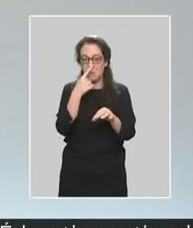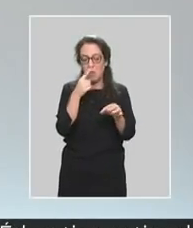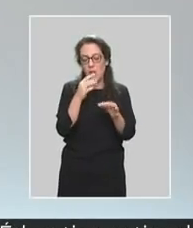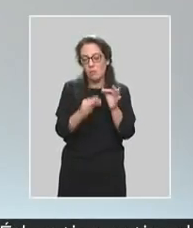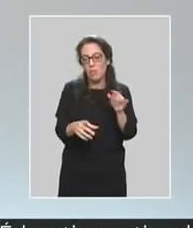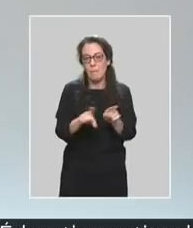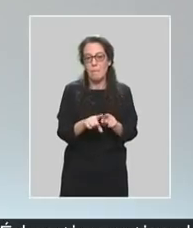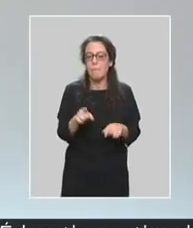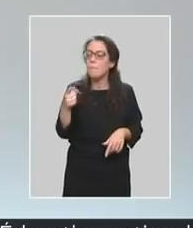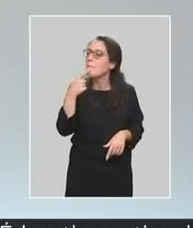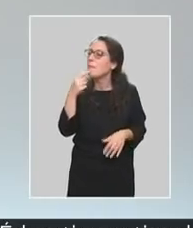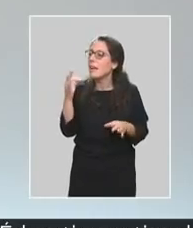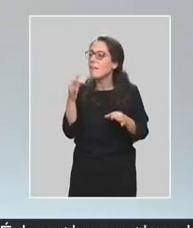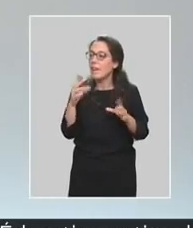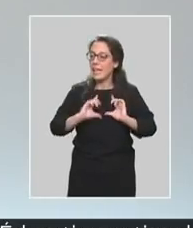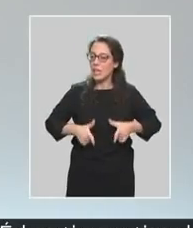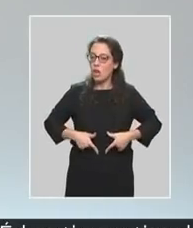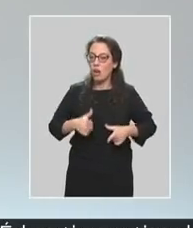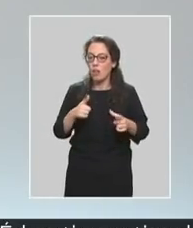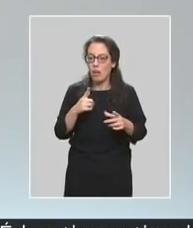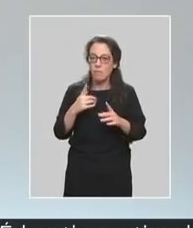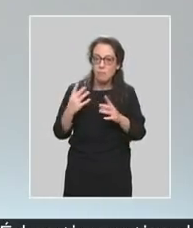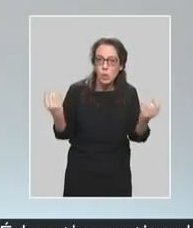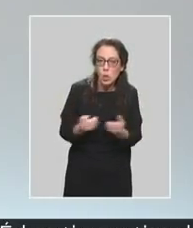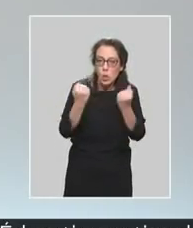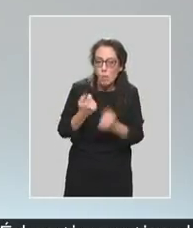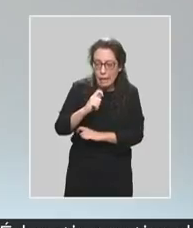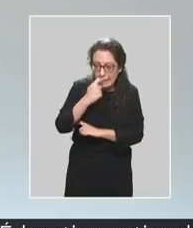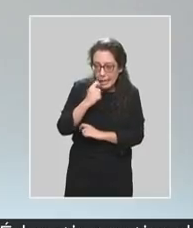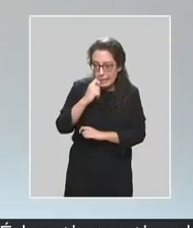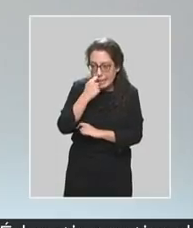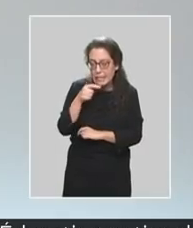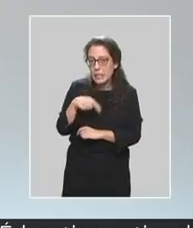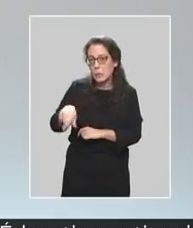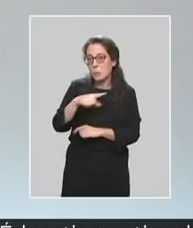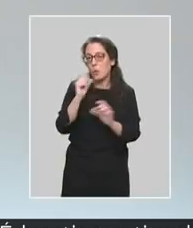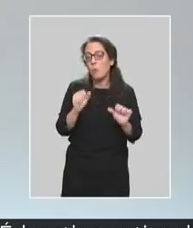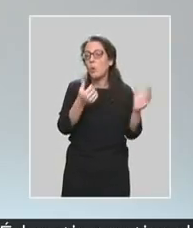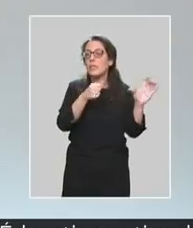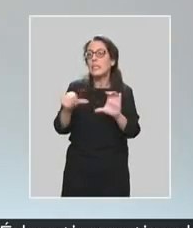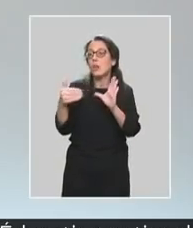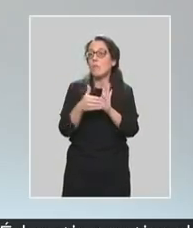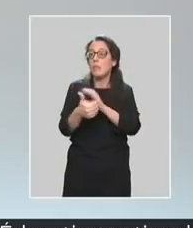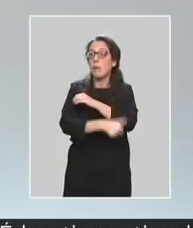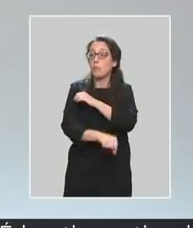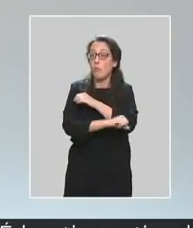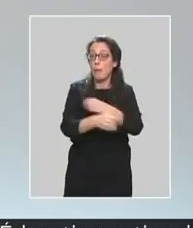les campagnes de tests dans les écoles, c'est vrai que nous proposons, nous sommes en capacité d'en proposer 600 000 par semaine depuis